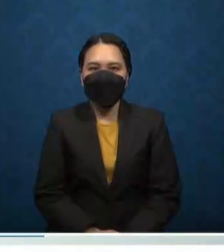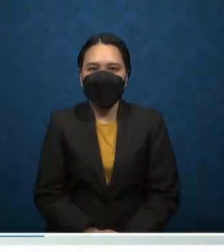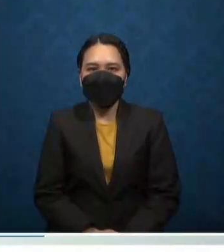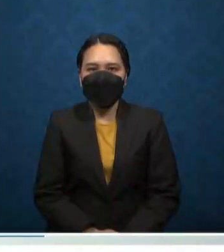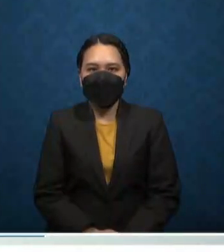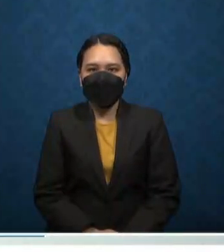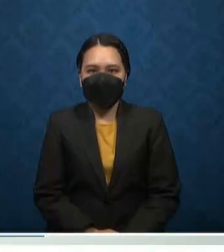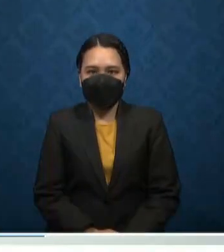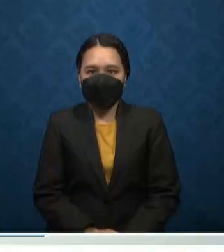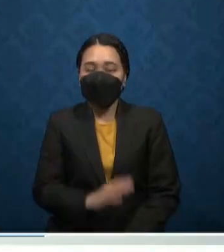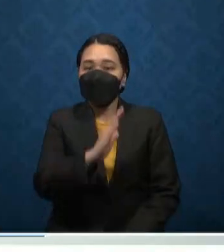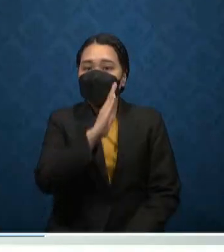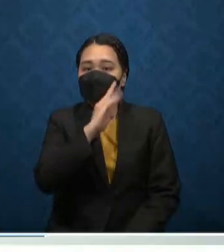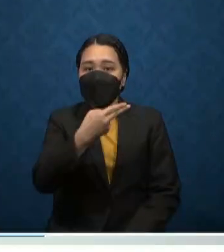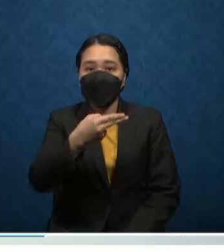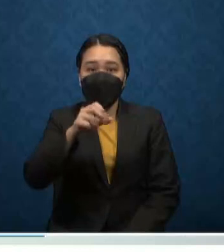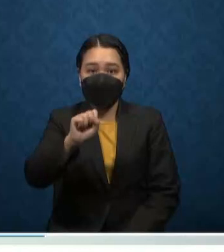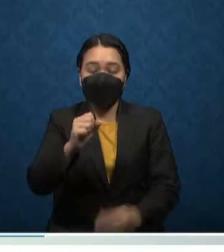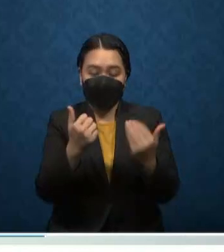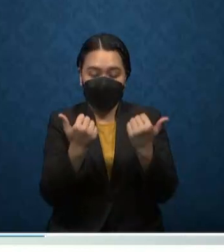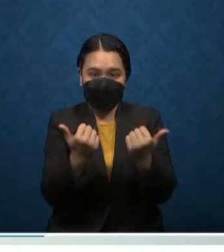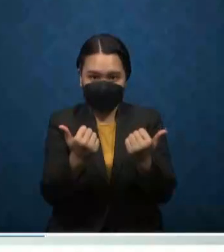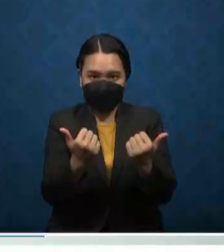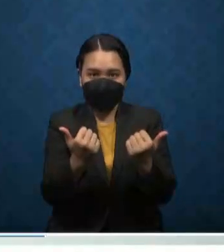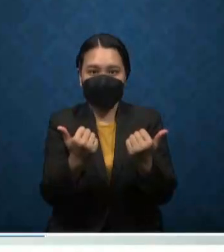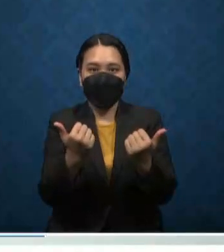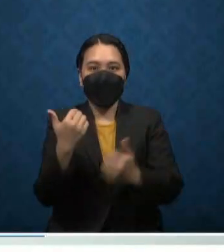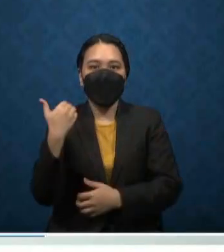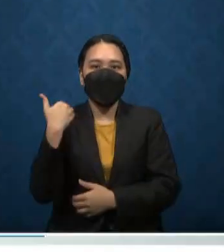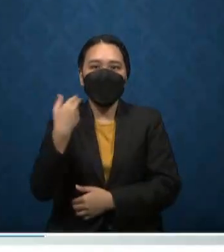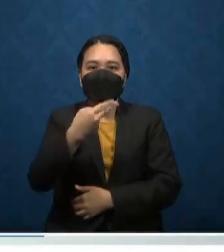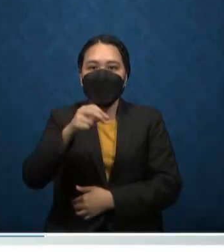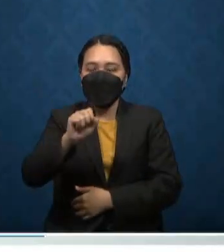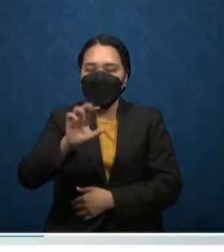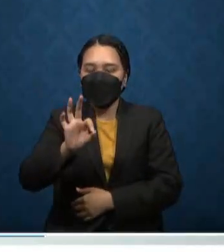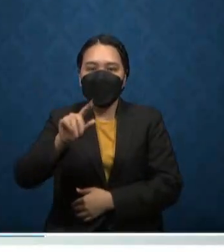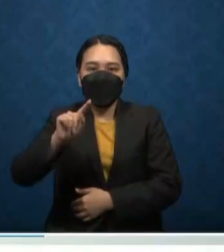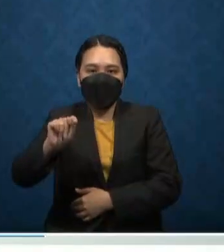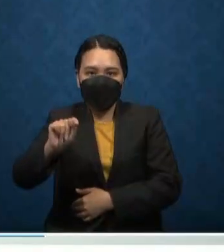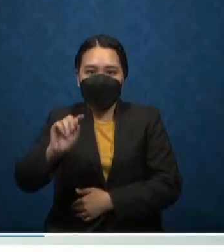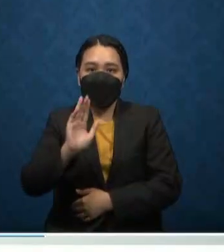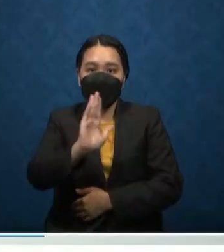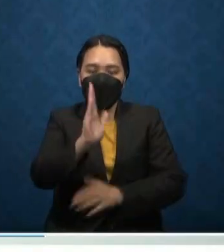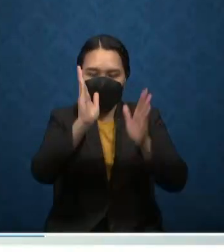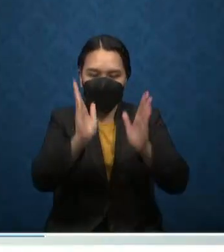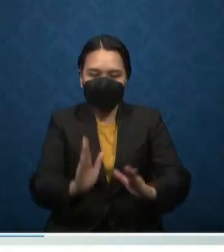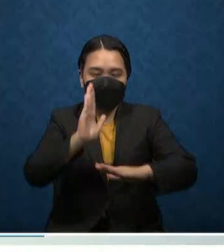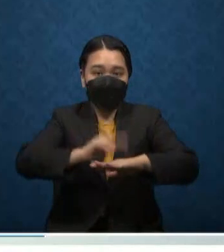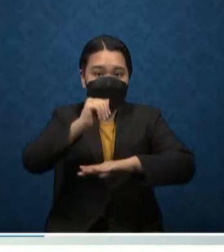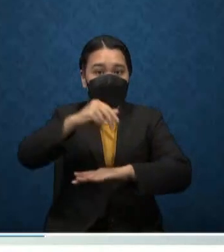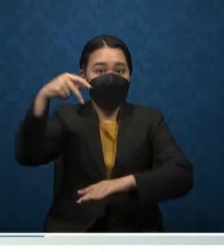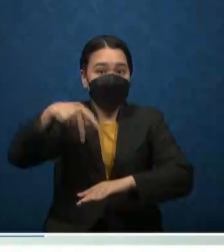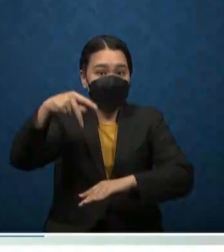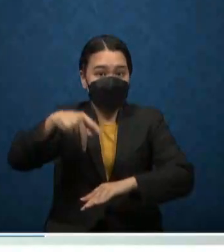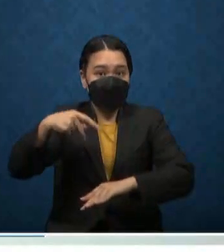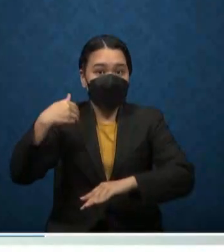ะฉะนั้นถ้าหลักสูตรอันนี้นะคะการหลักสูตร Fast Track สำหรับบุคคลที่มีสมรรถนะสูงเป็นช่องทางอีกช่